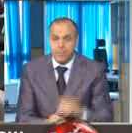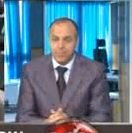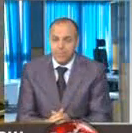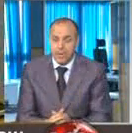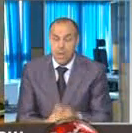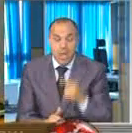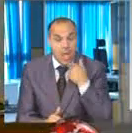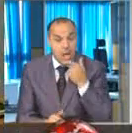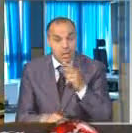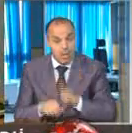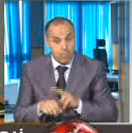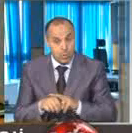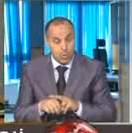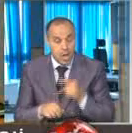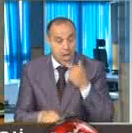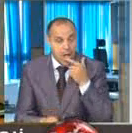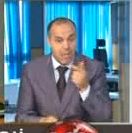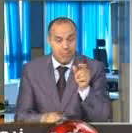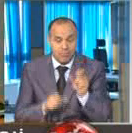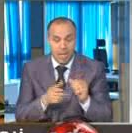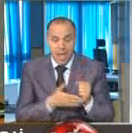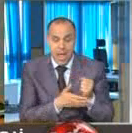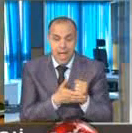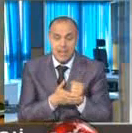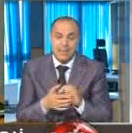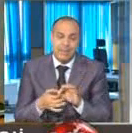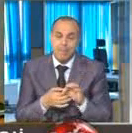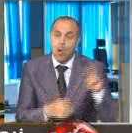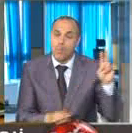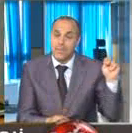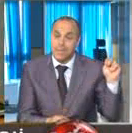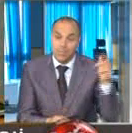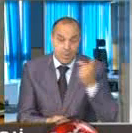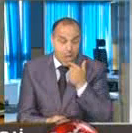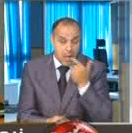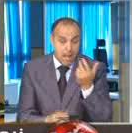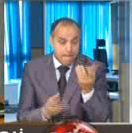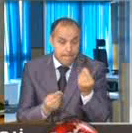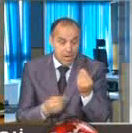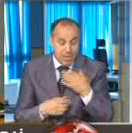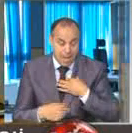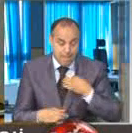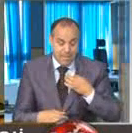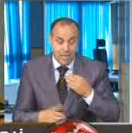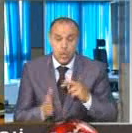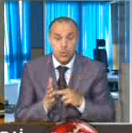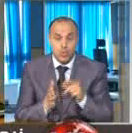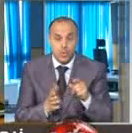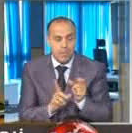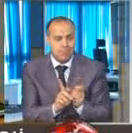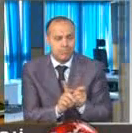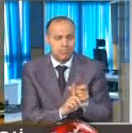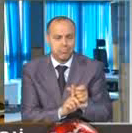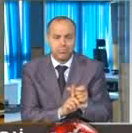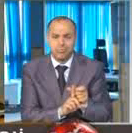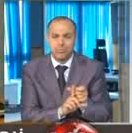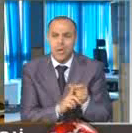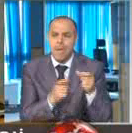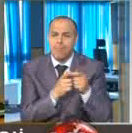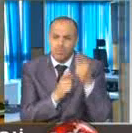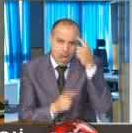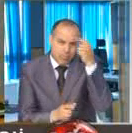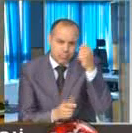حيث أكد مسؤول العمليات الإنسانية في الأمم المتحدة أن عدد المدنيين السوريين المحاصرين من قبل